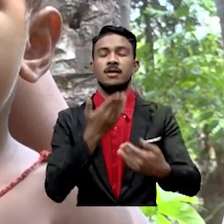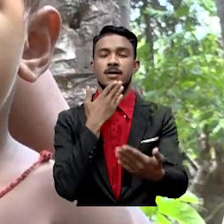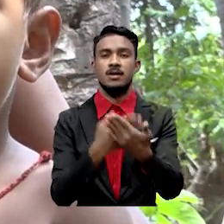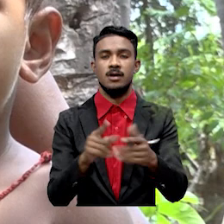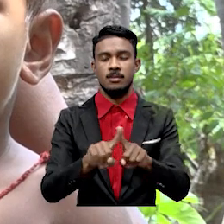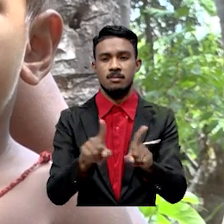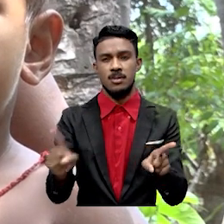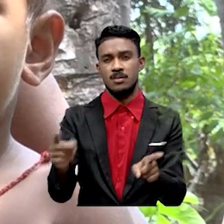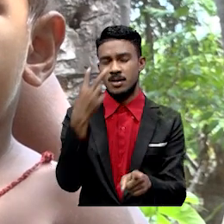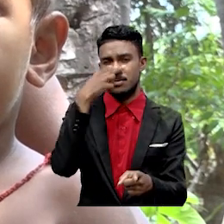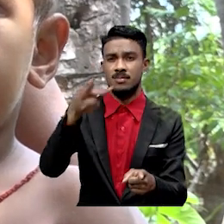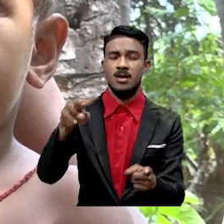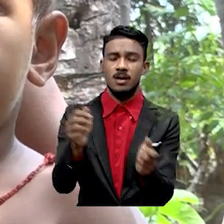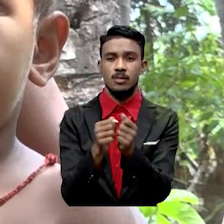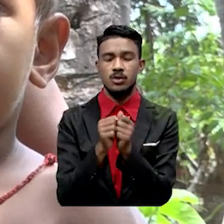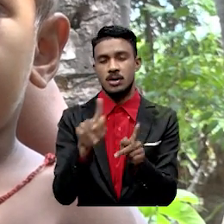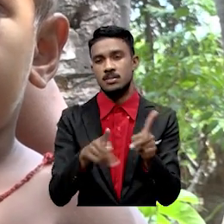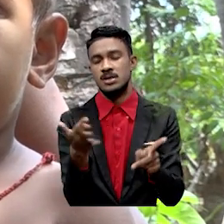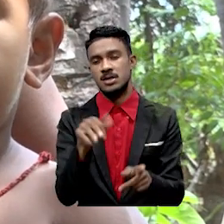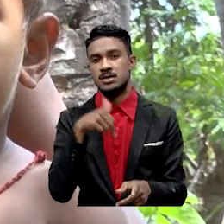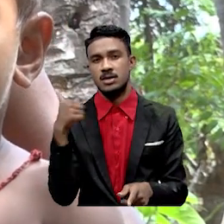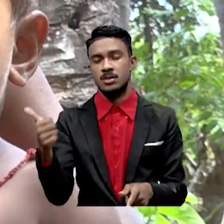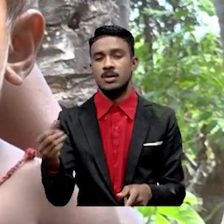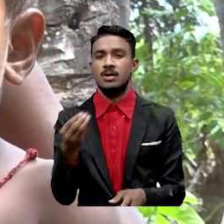e ma balu be ni maka ni han sala foyer ka